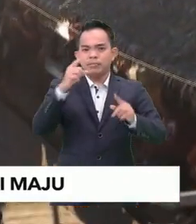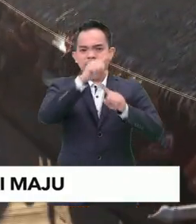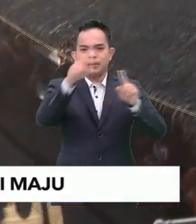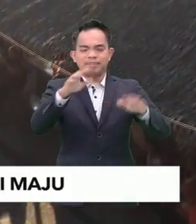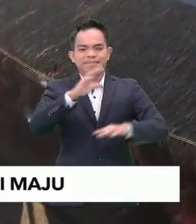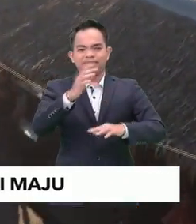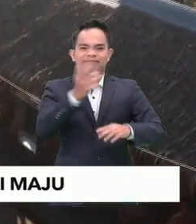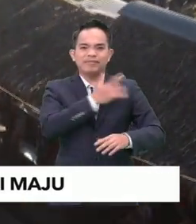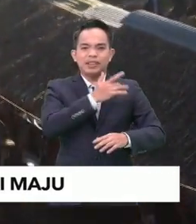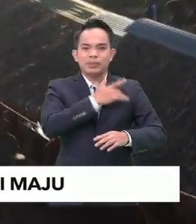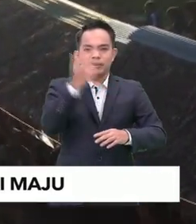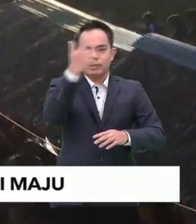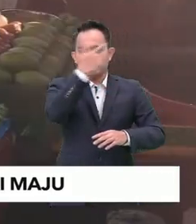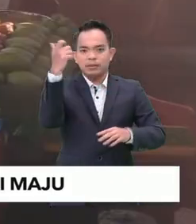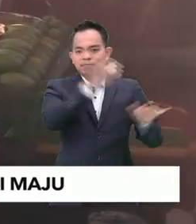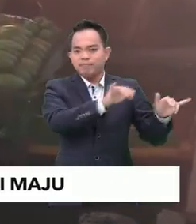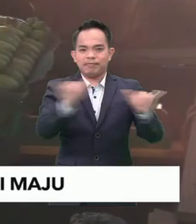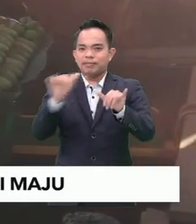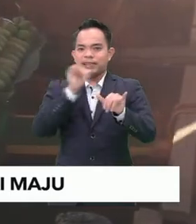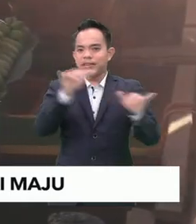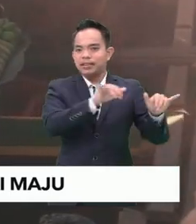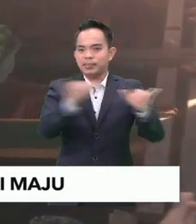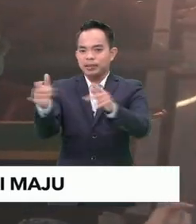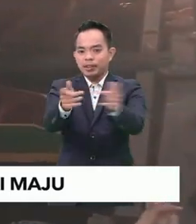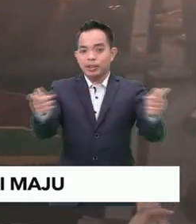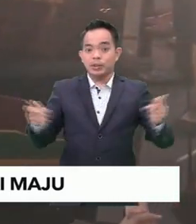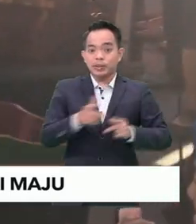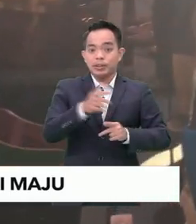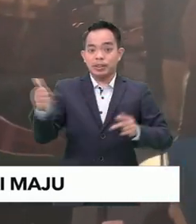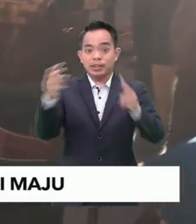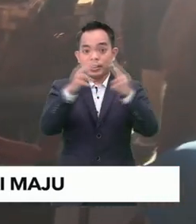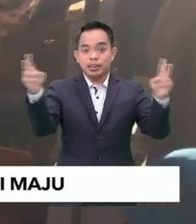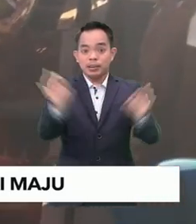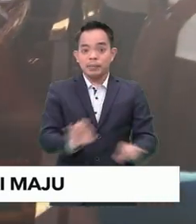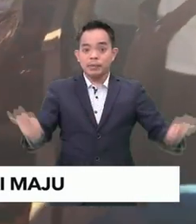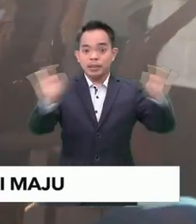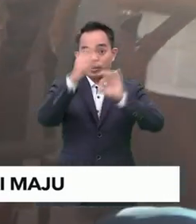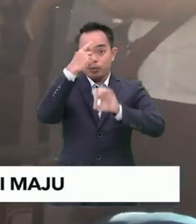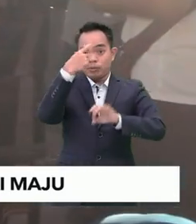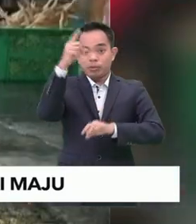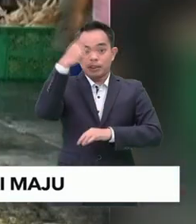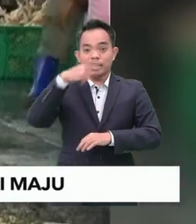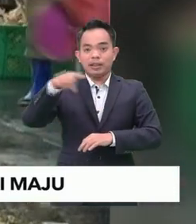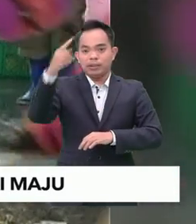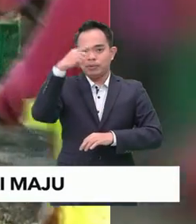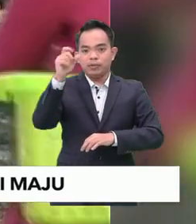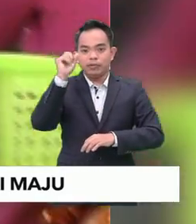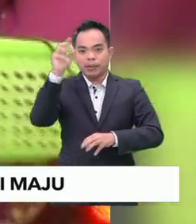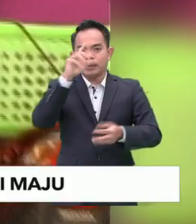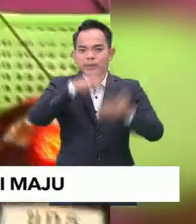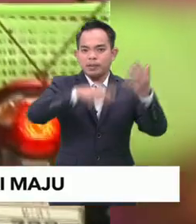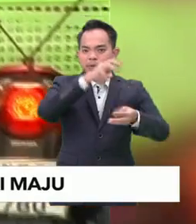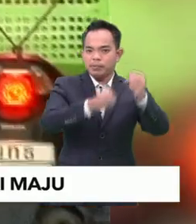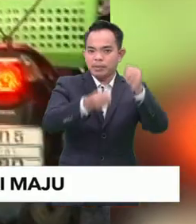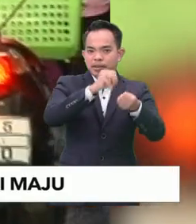wilayah tersebut tidak selalu dengan kawasan lain sehubungan itu jelas beliau umat penting untuk bengkok memahami kepentingan konflik di selatan Thai